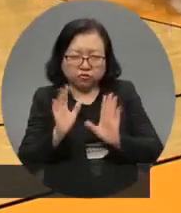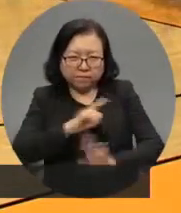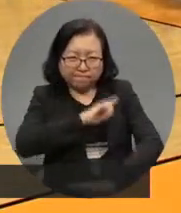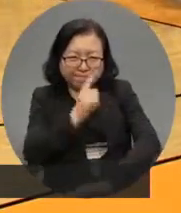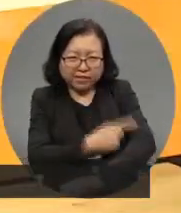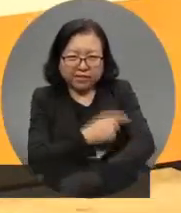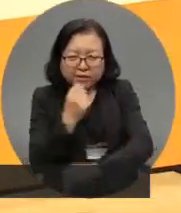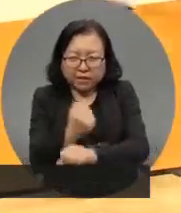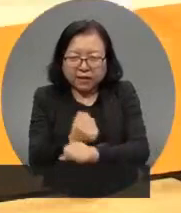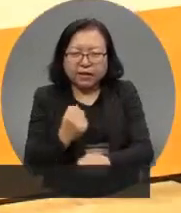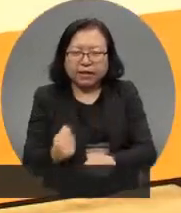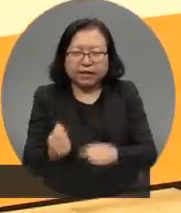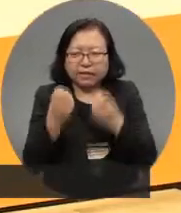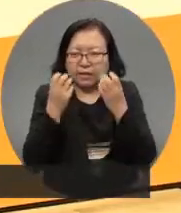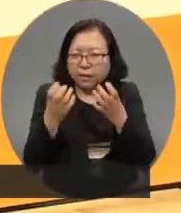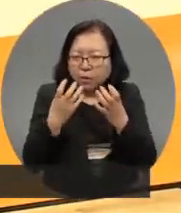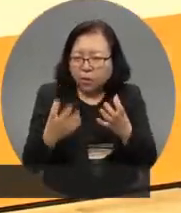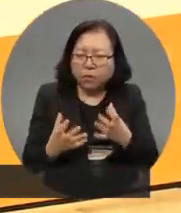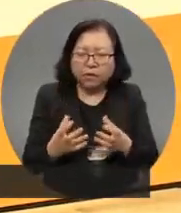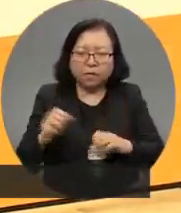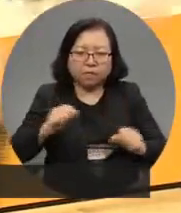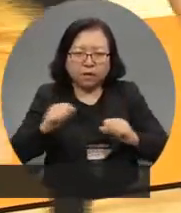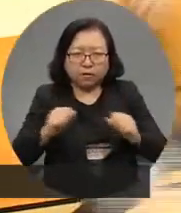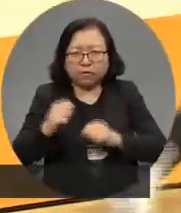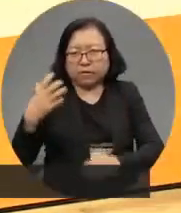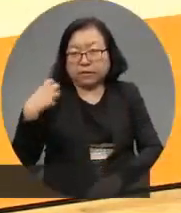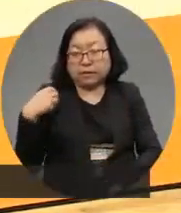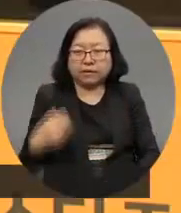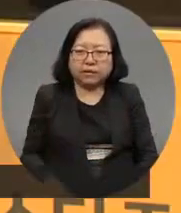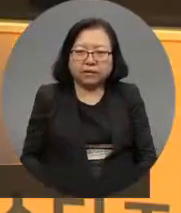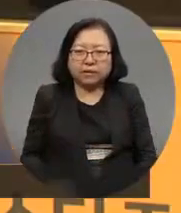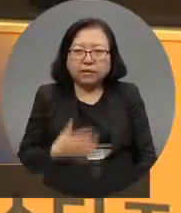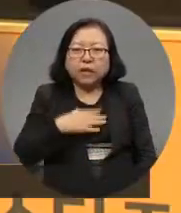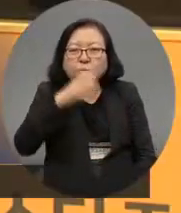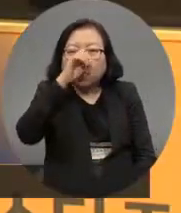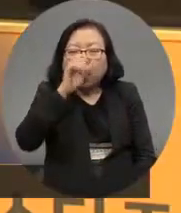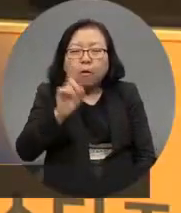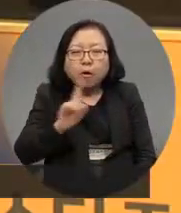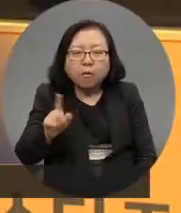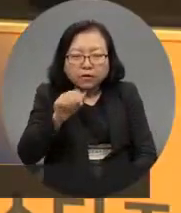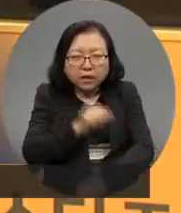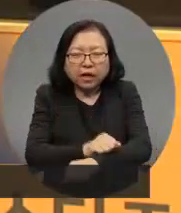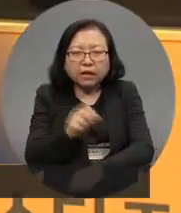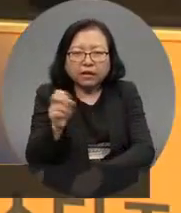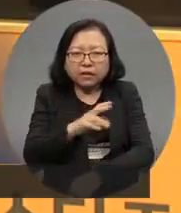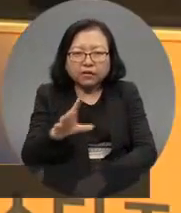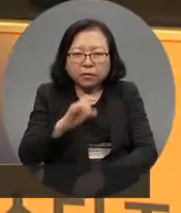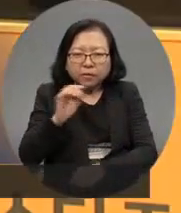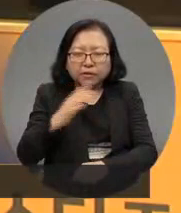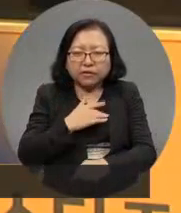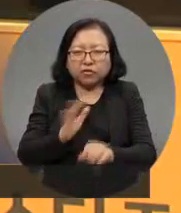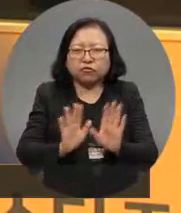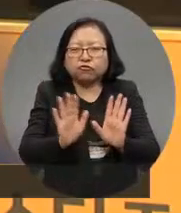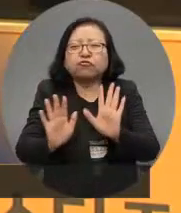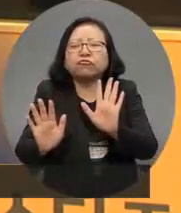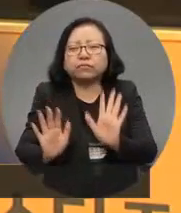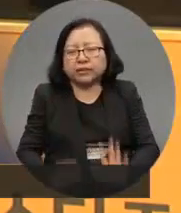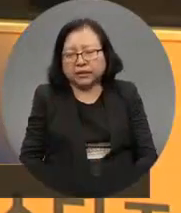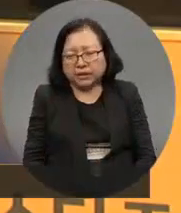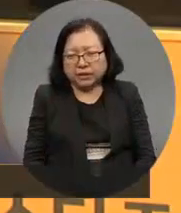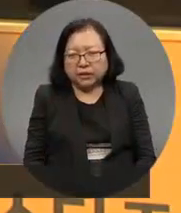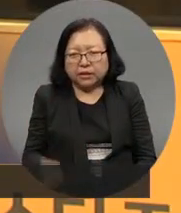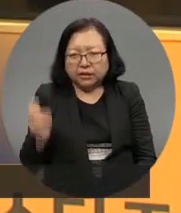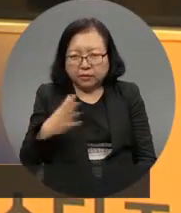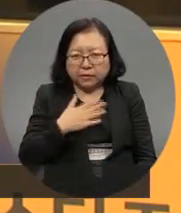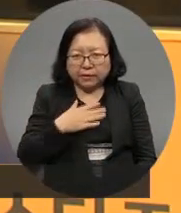새로운 팀 분위기를 만들고 싶어합니다. 강점이라고 하면 우선 첫 번째로는 수비를 먼저 꼽고 있고 또